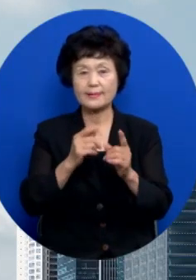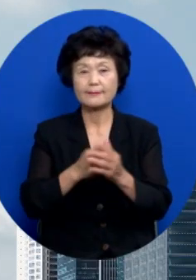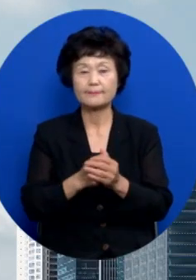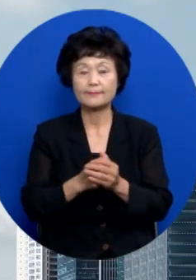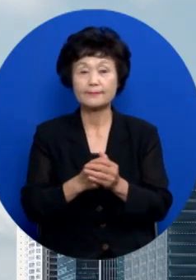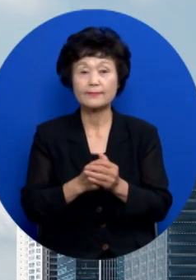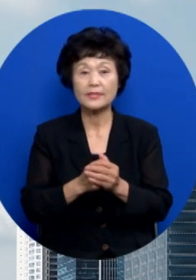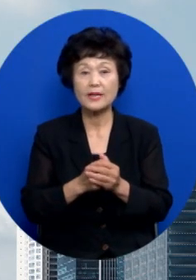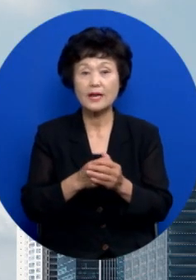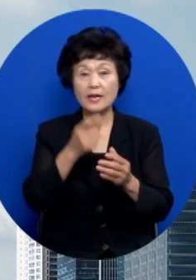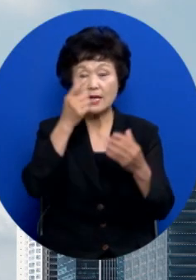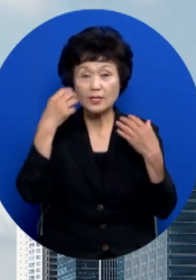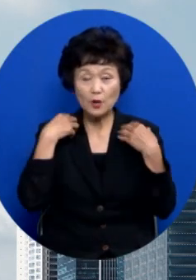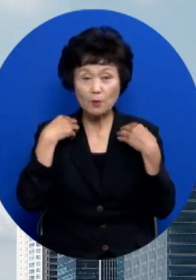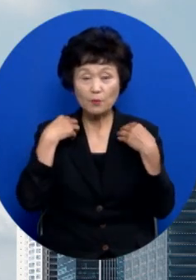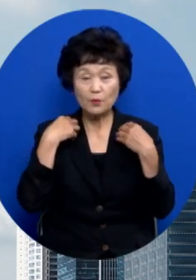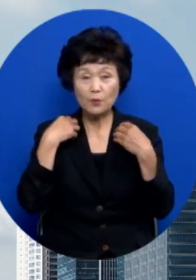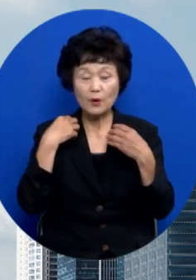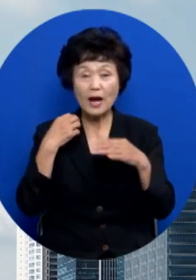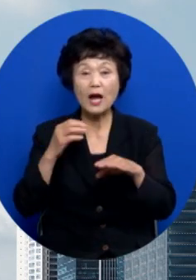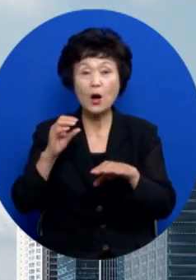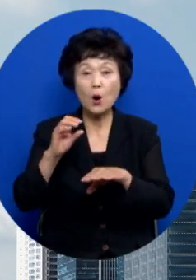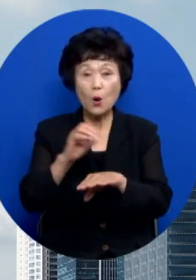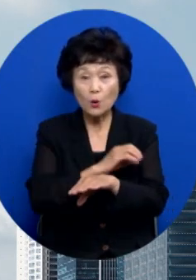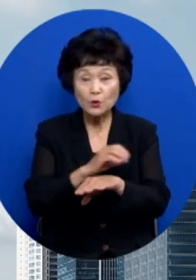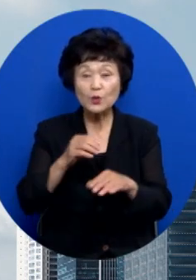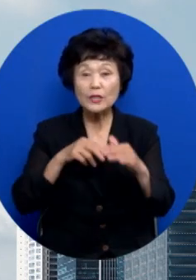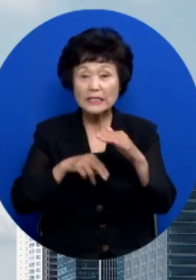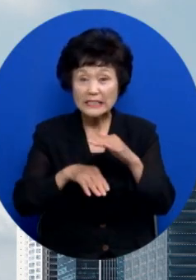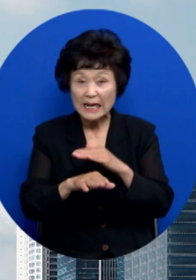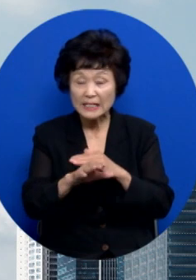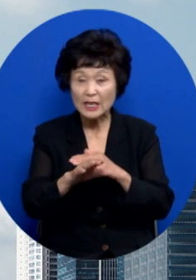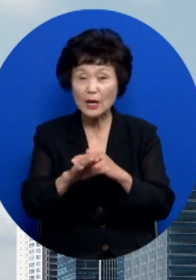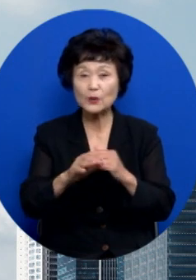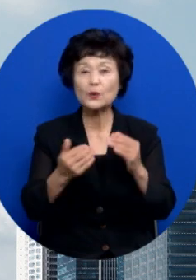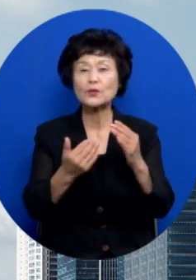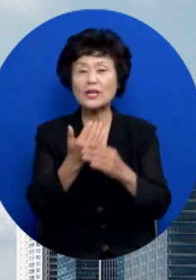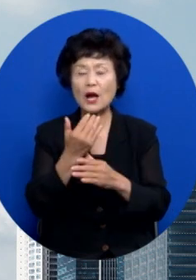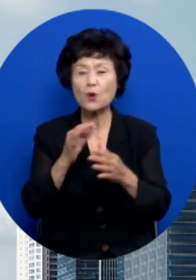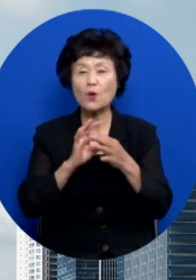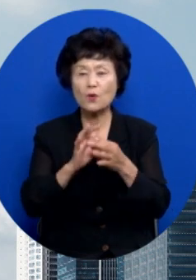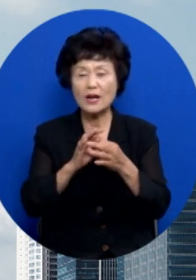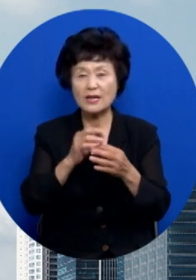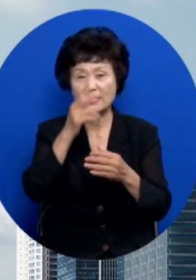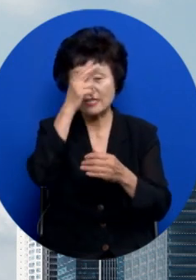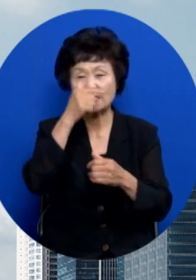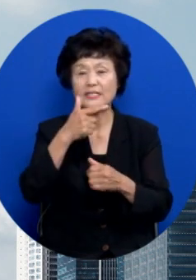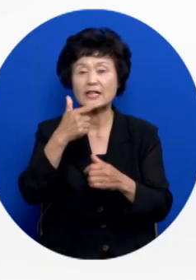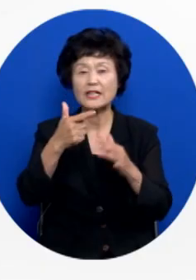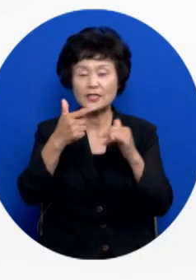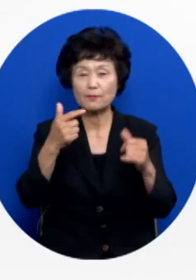국무조정실이 오송 지하차도 침수 사고와 관련해 경찰관 6명을 검찰에 수사 의뢰했습니다.